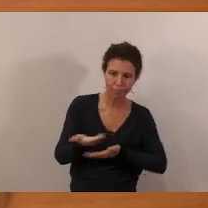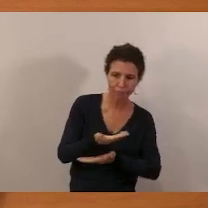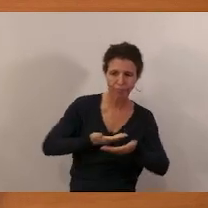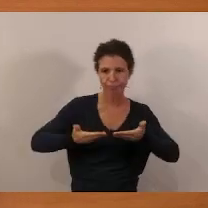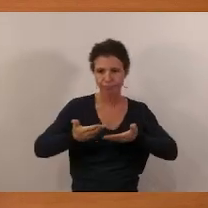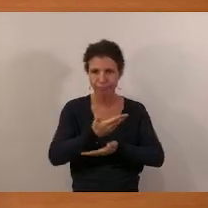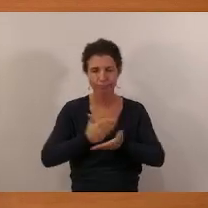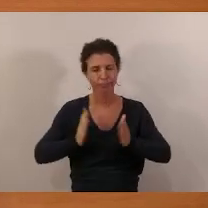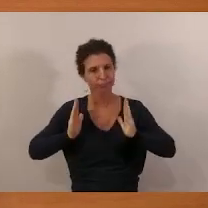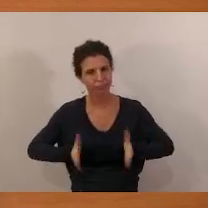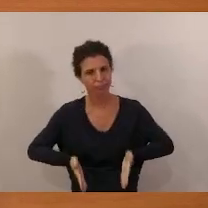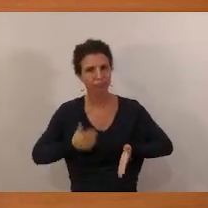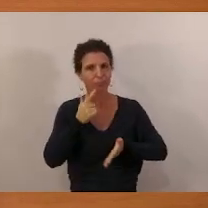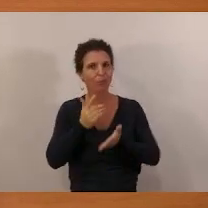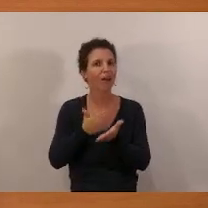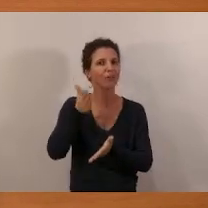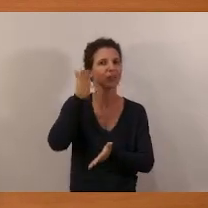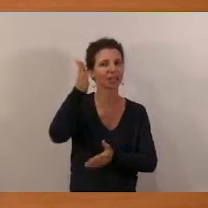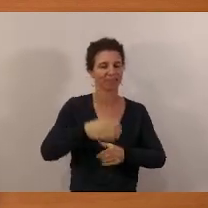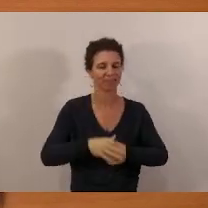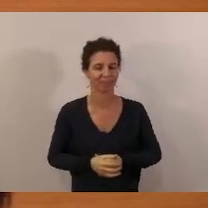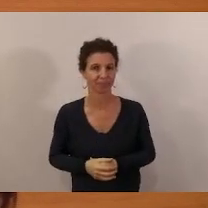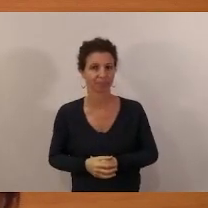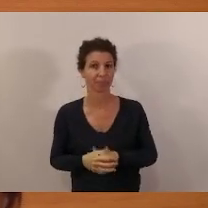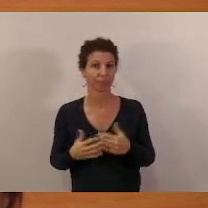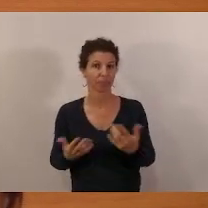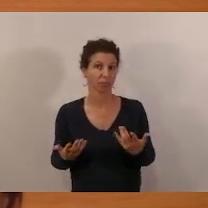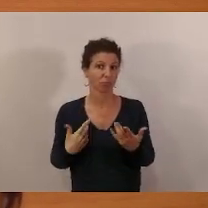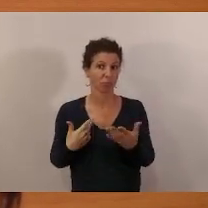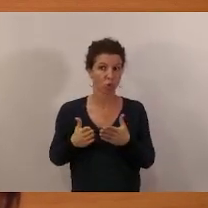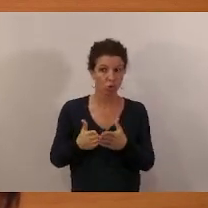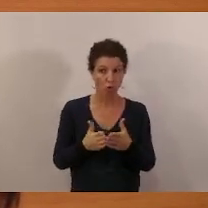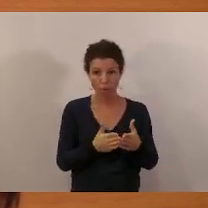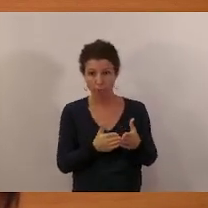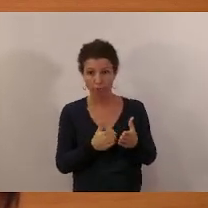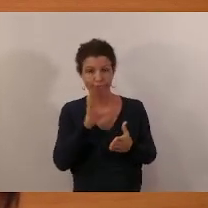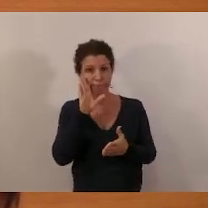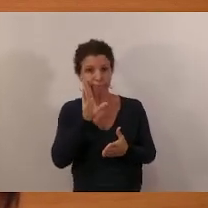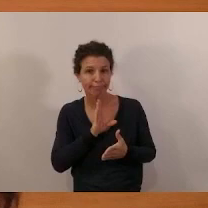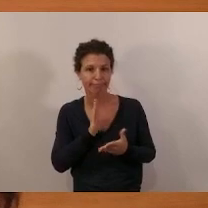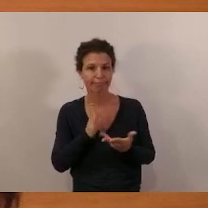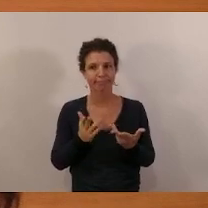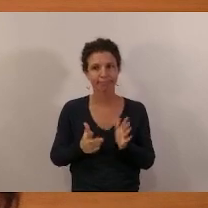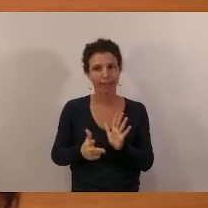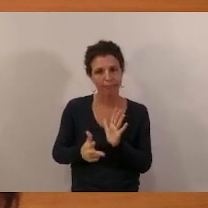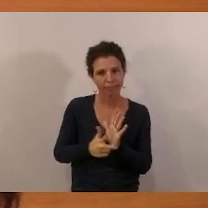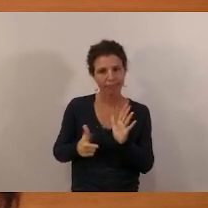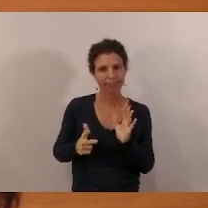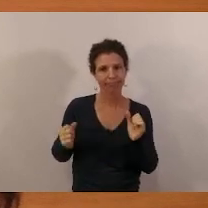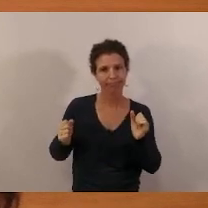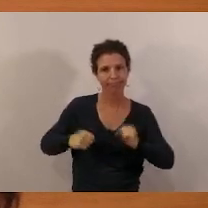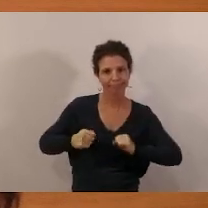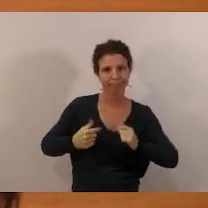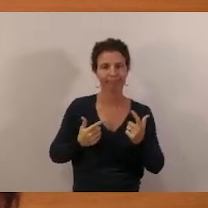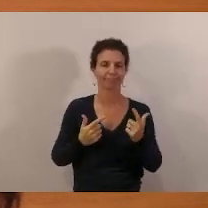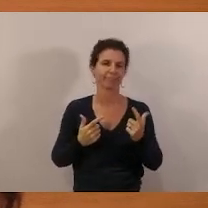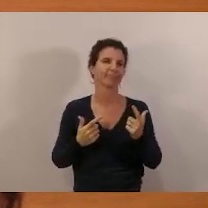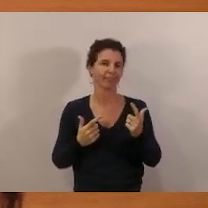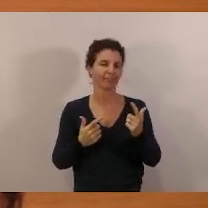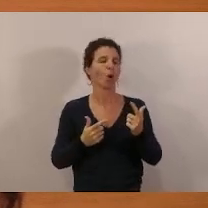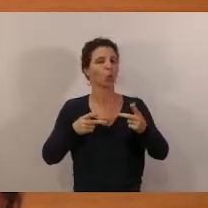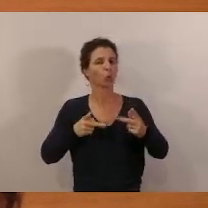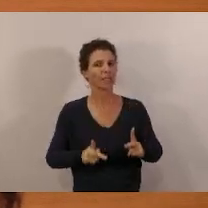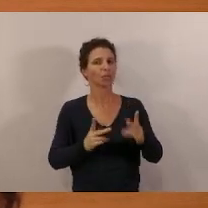l'avenir de cet espace. Donc je vous demande de bien vouloir approuver l'affectation d'autorisation de